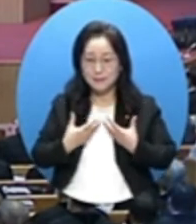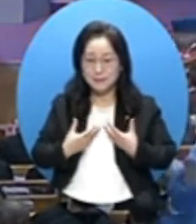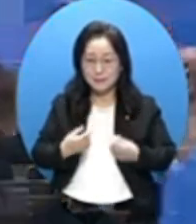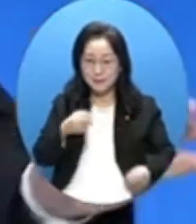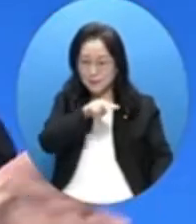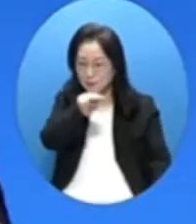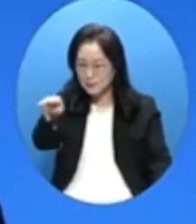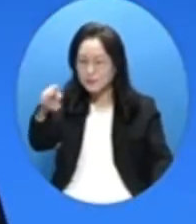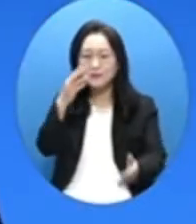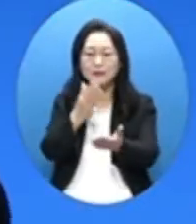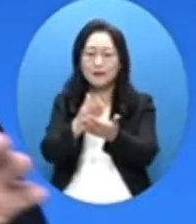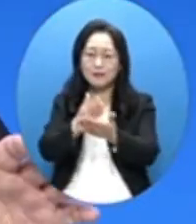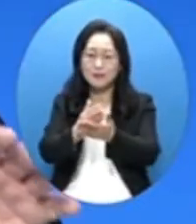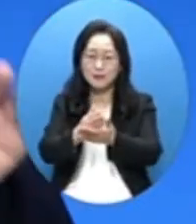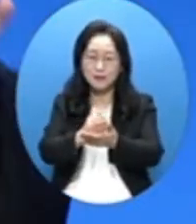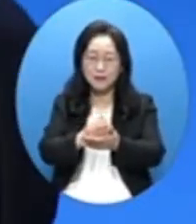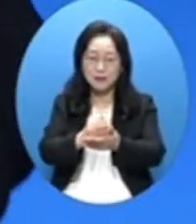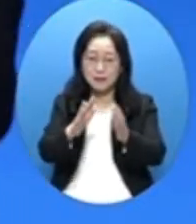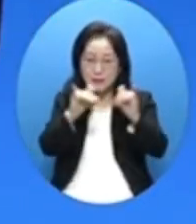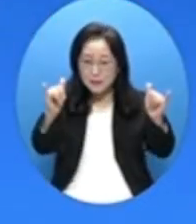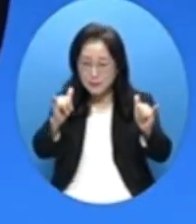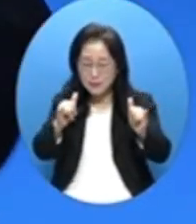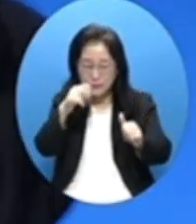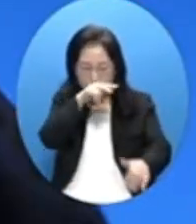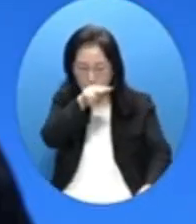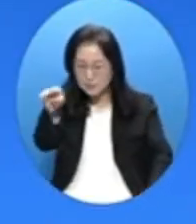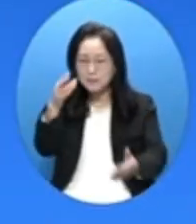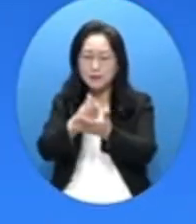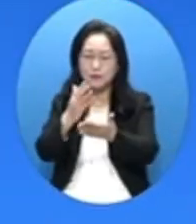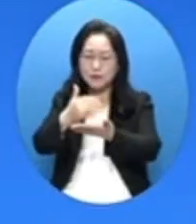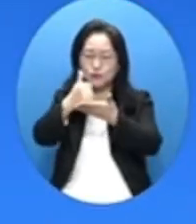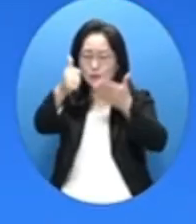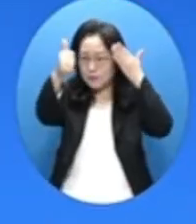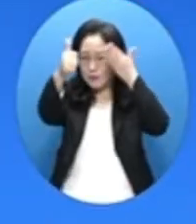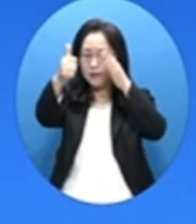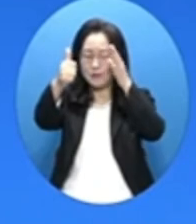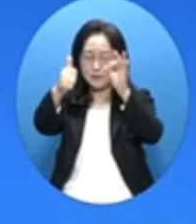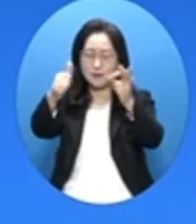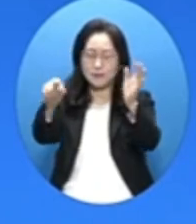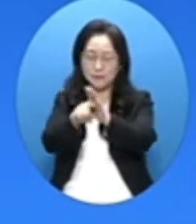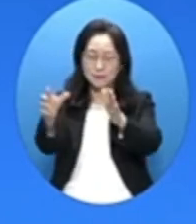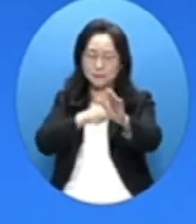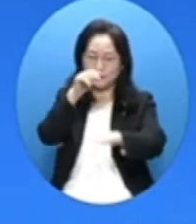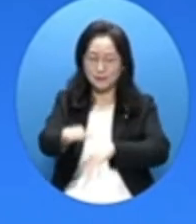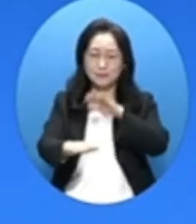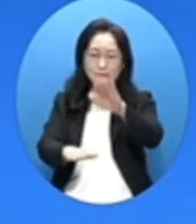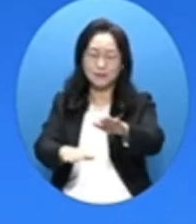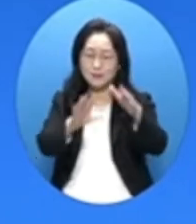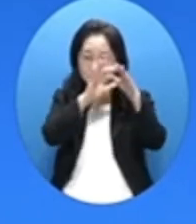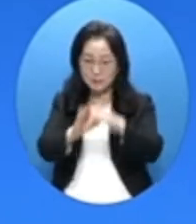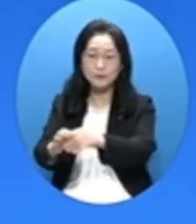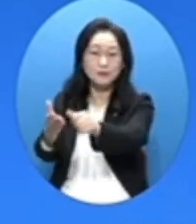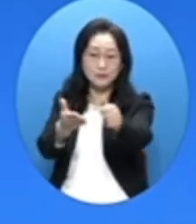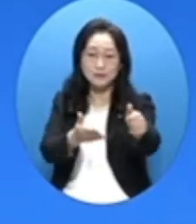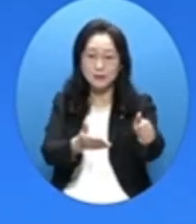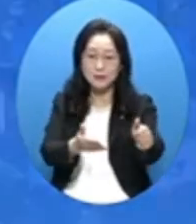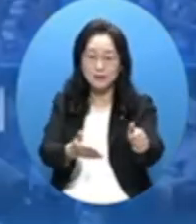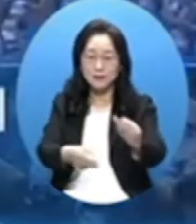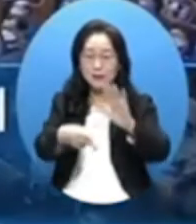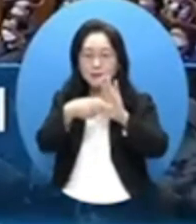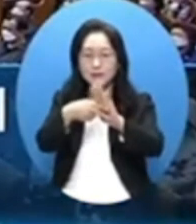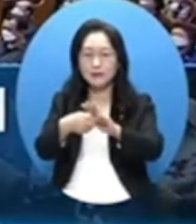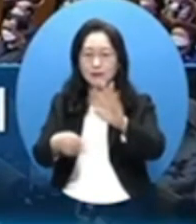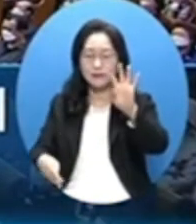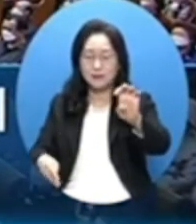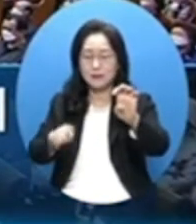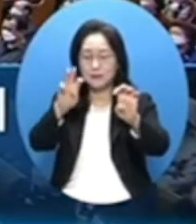말고 변하는 사람들을 바라지 말고 오직 주님만 바라보고 믿음으로 전진 또 전진 또 전진해 나가시기 바랍니다 이사야 사육장